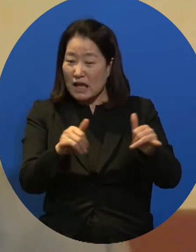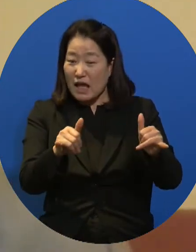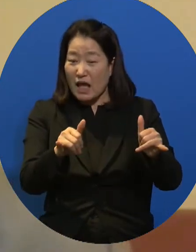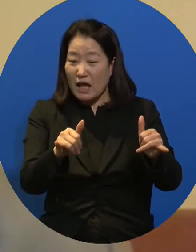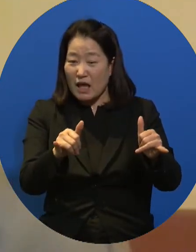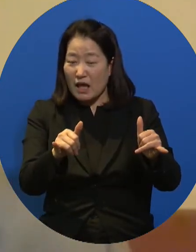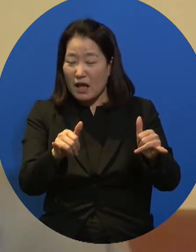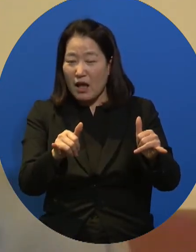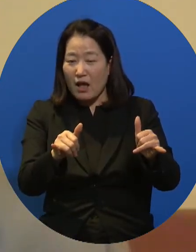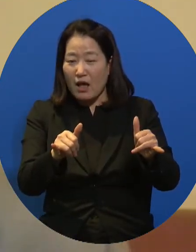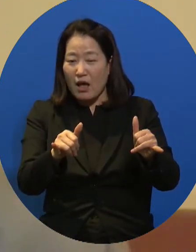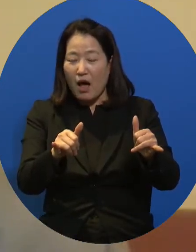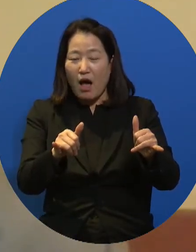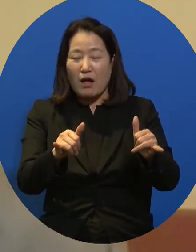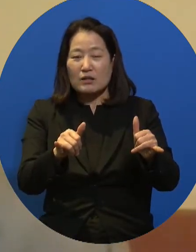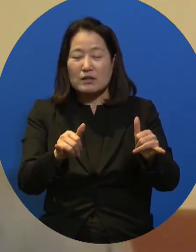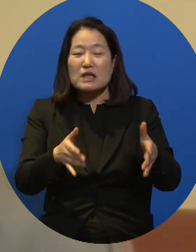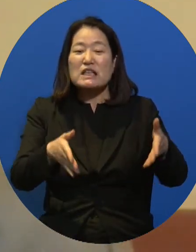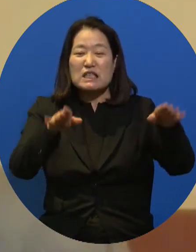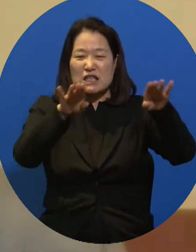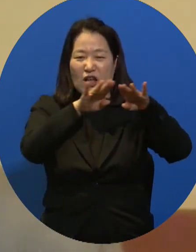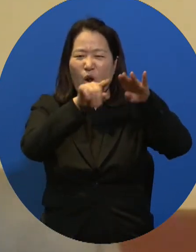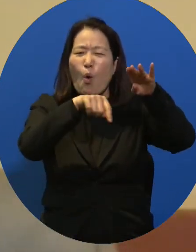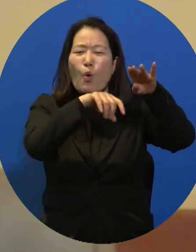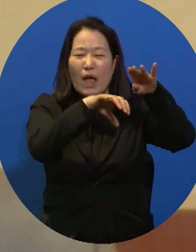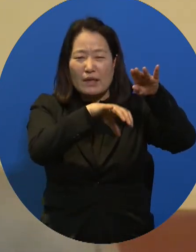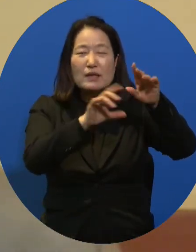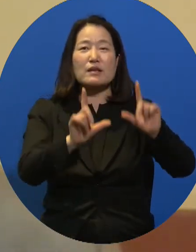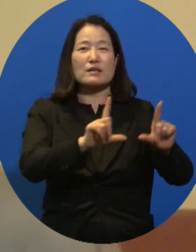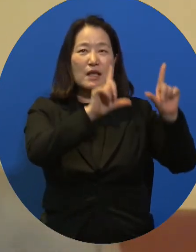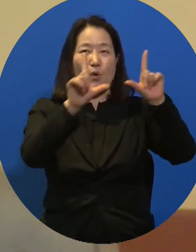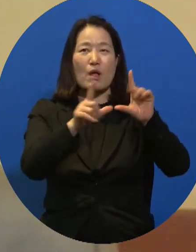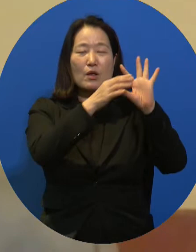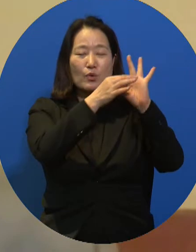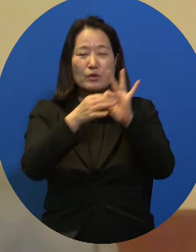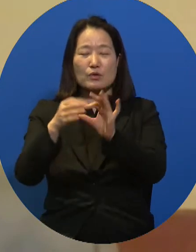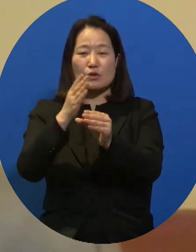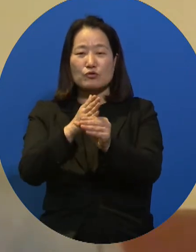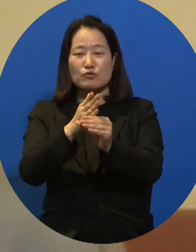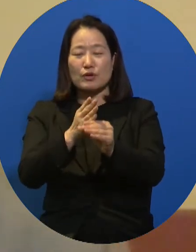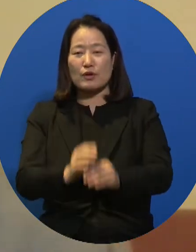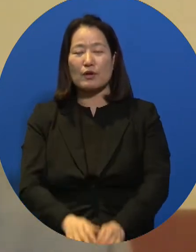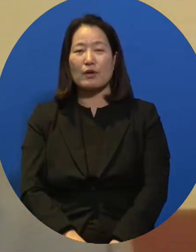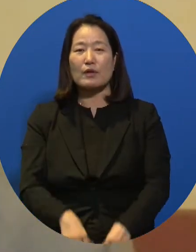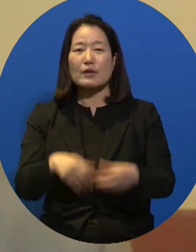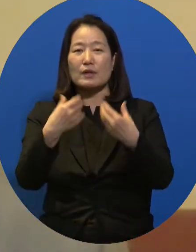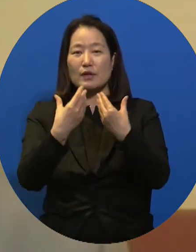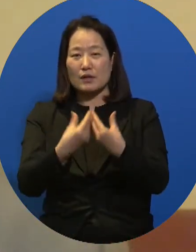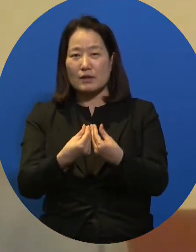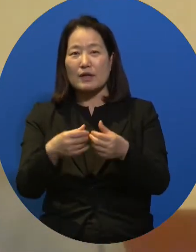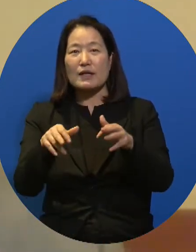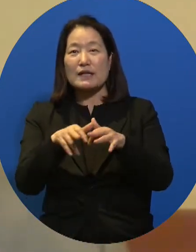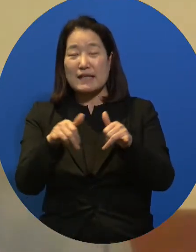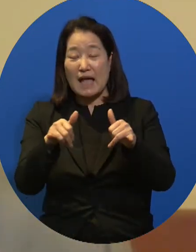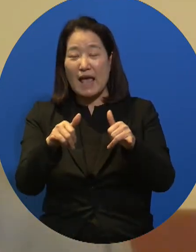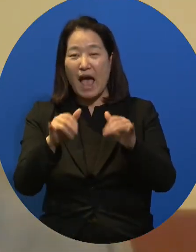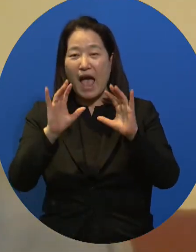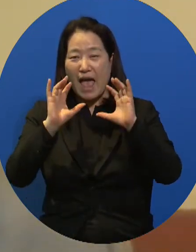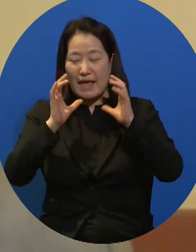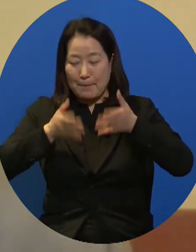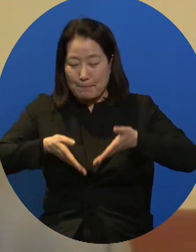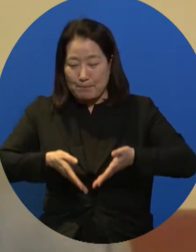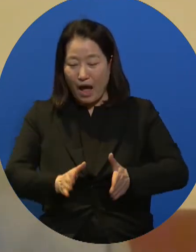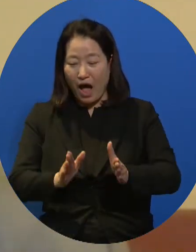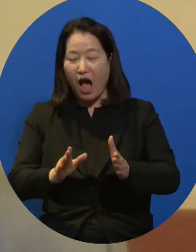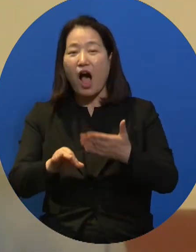시설에 넣는 이러한 관행이 아직까지도 지속이 되고 있습니다. 예를 들어서 장애를 가진 아이가 태어나게